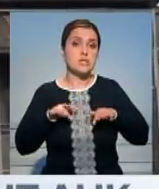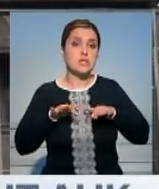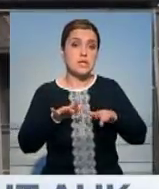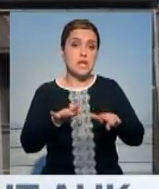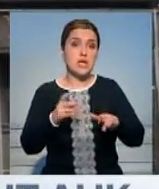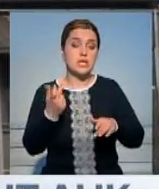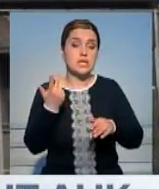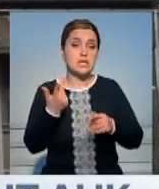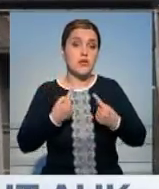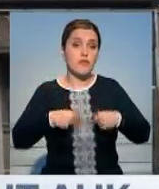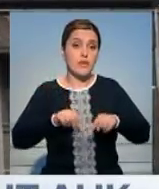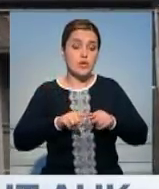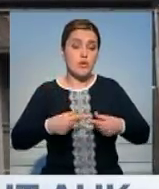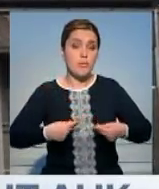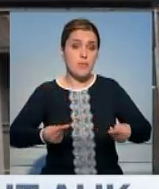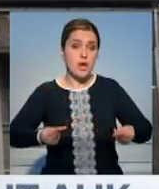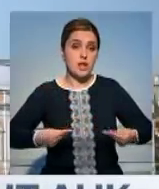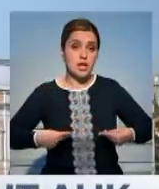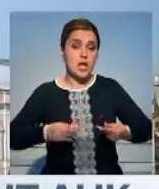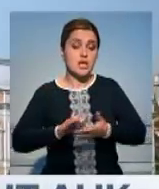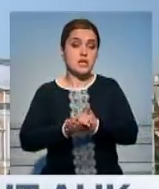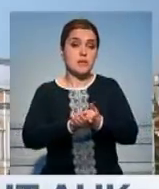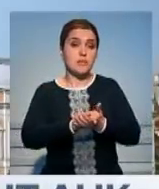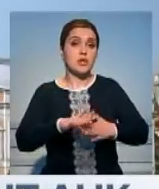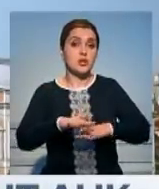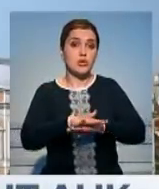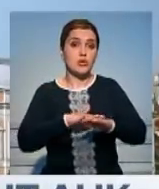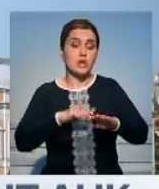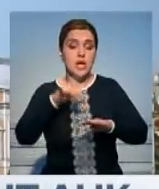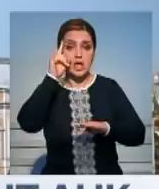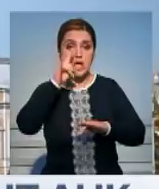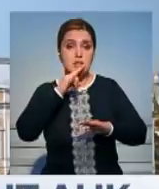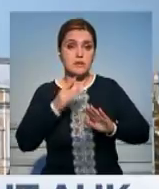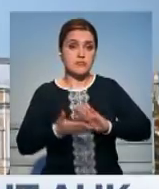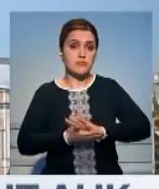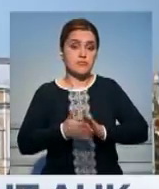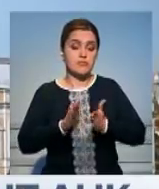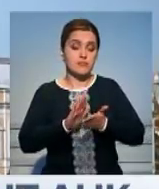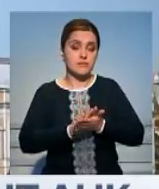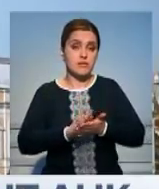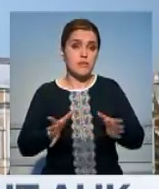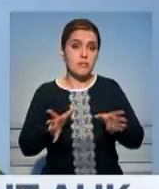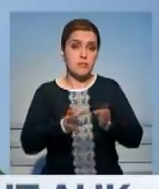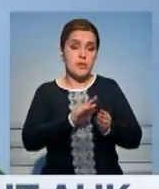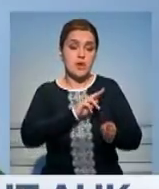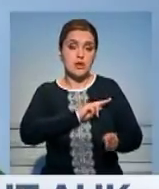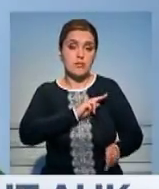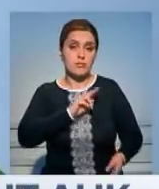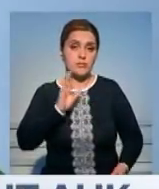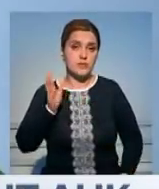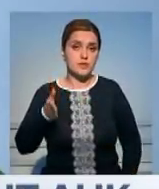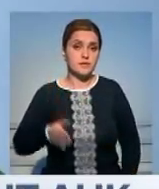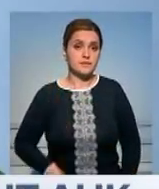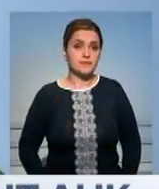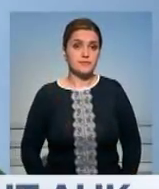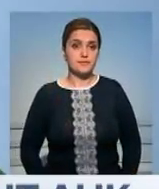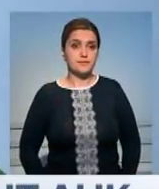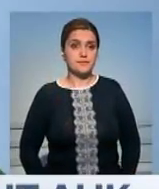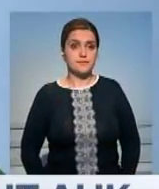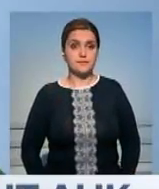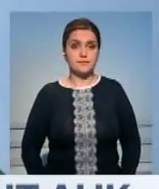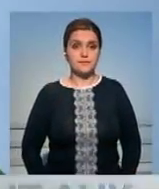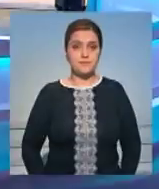три ведомства подписали с Ассамблеей народа Казахстана меморандумы о сотрудничестве. Дана Нуржан, Александр Любителев, Россия, Хабар 24.